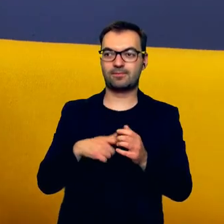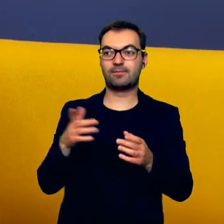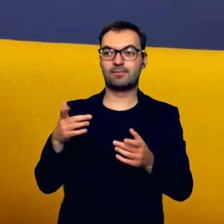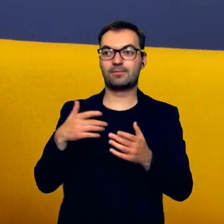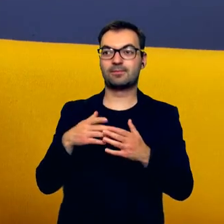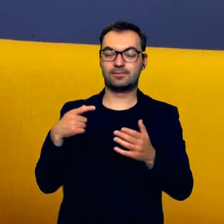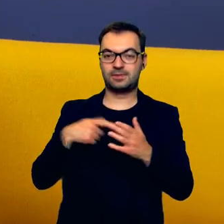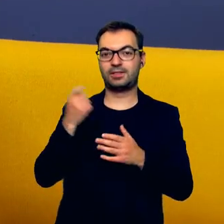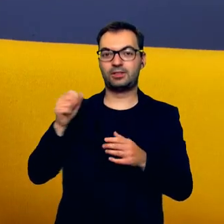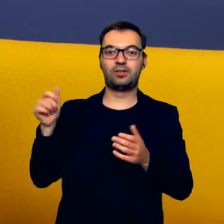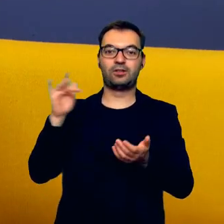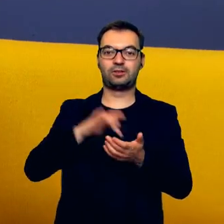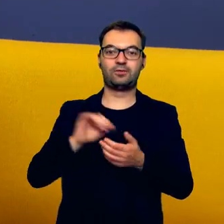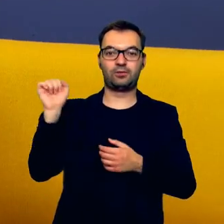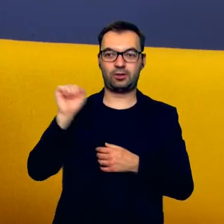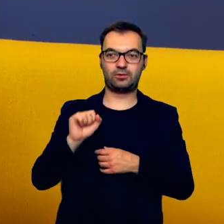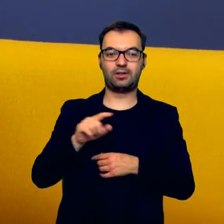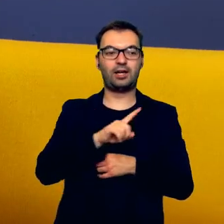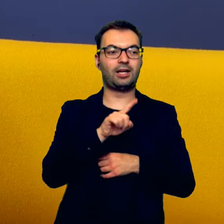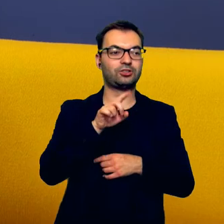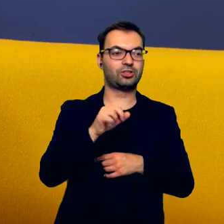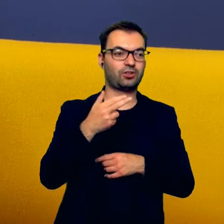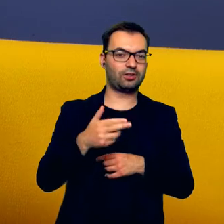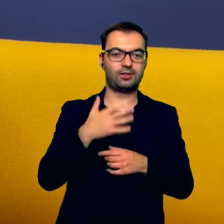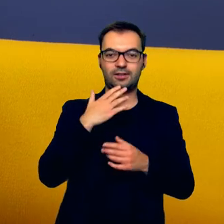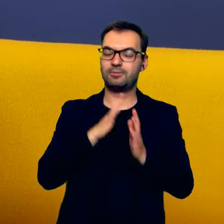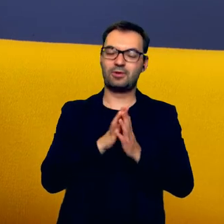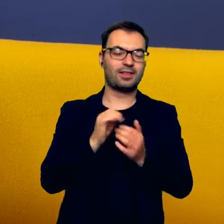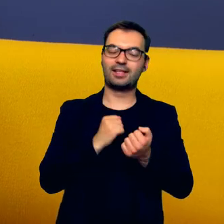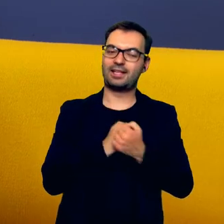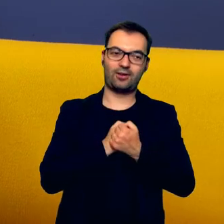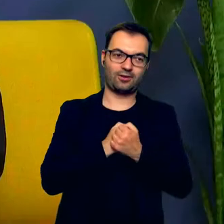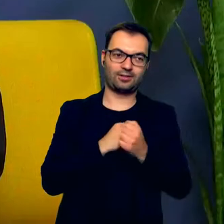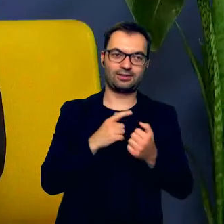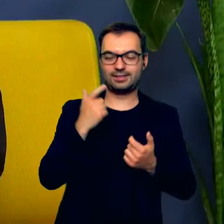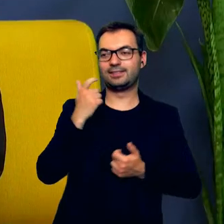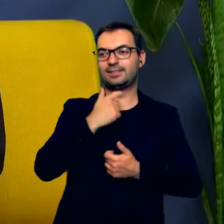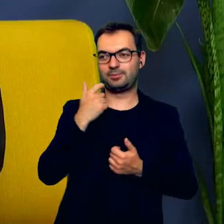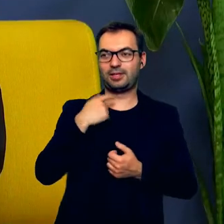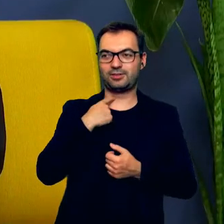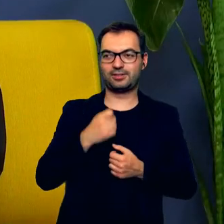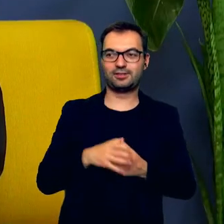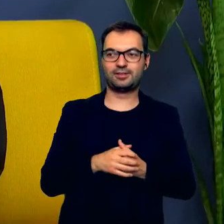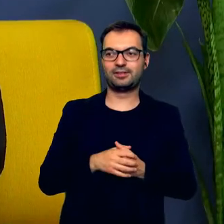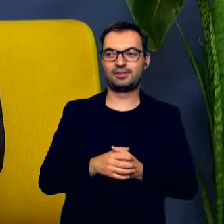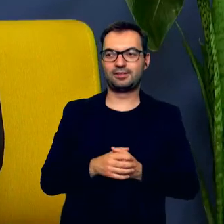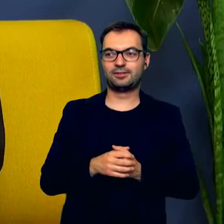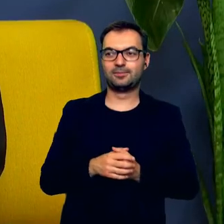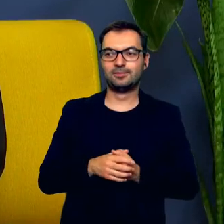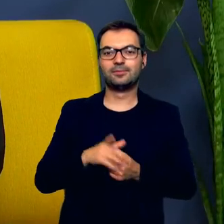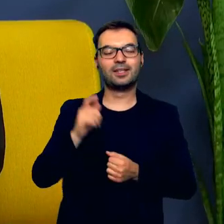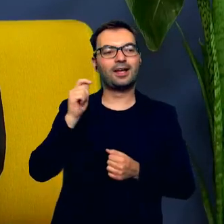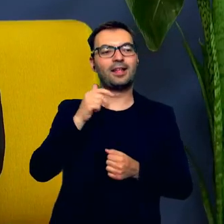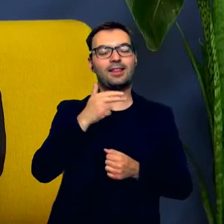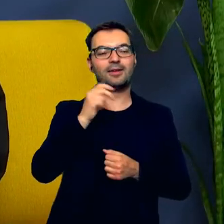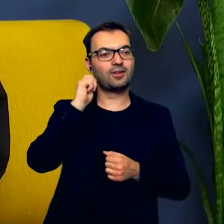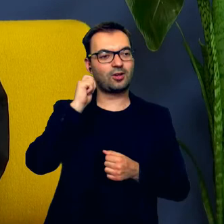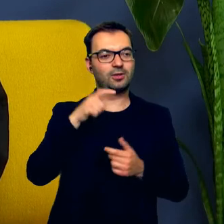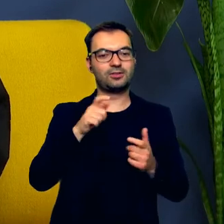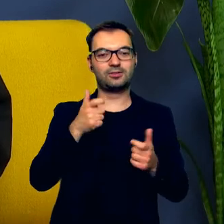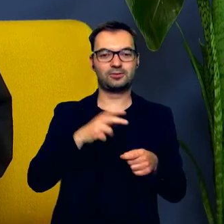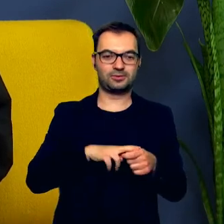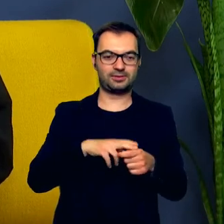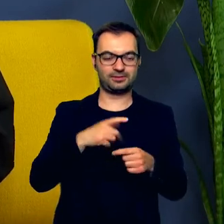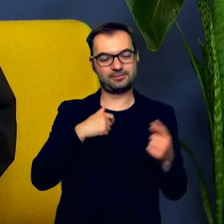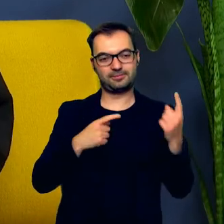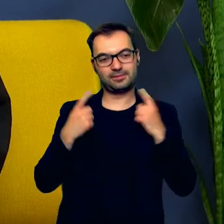go do Wrocławia. To jest a Żychoń mówi do niego, tylko się w niej nie zakochaj. No bardzo zabawne, naprawdę. A propos tej kobiety, jeszcze takich rzeczy, o